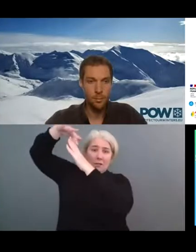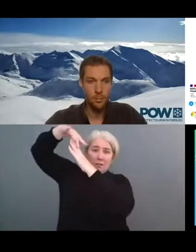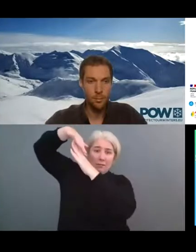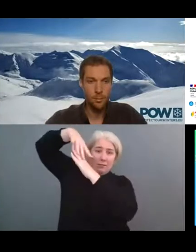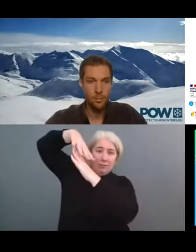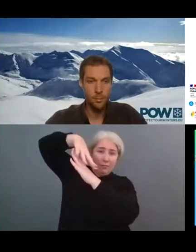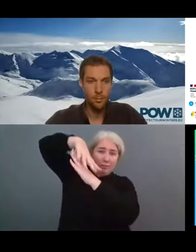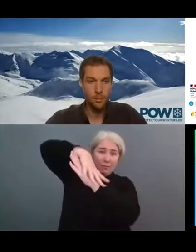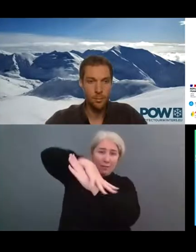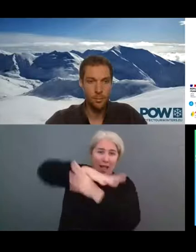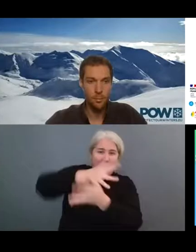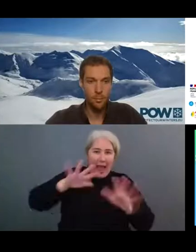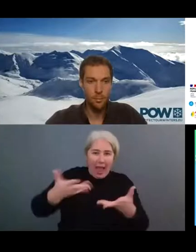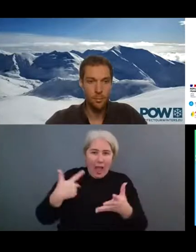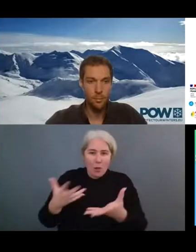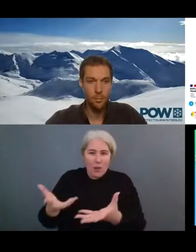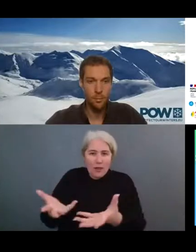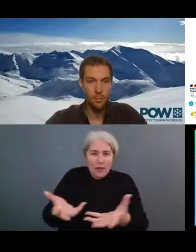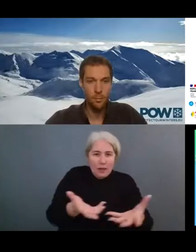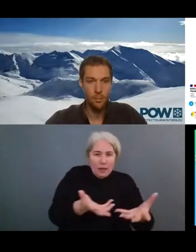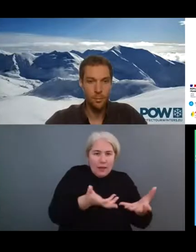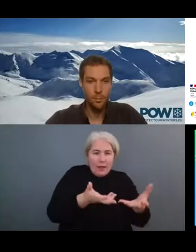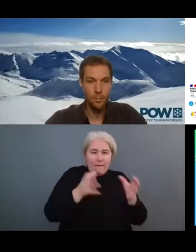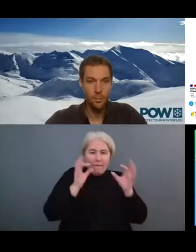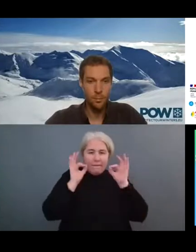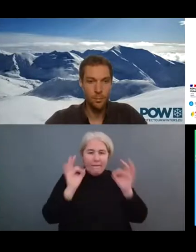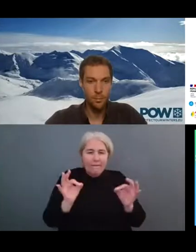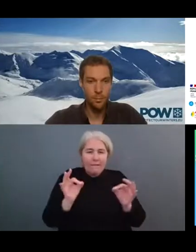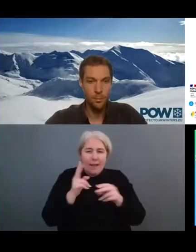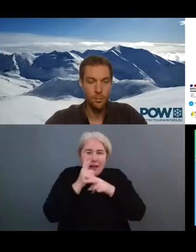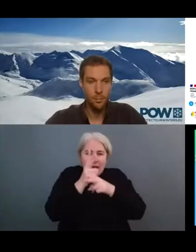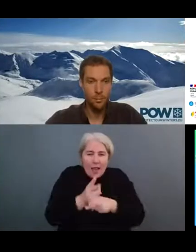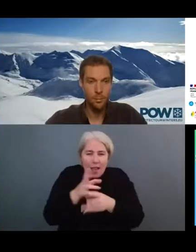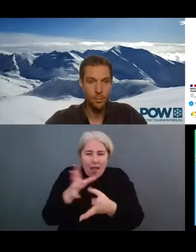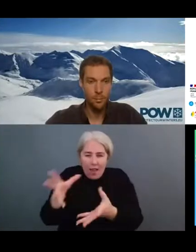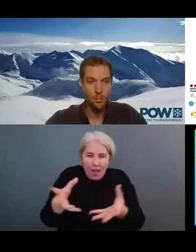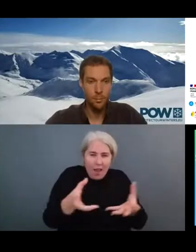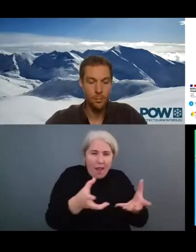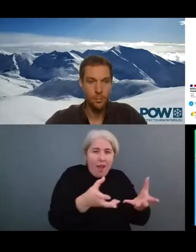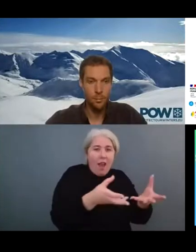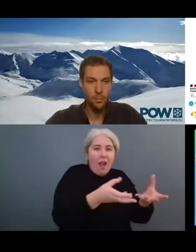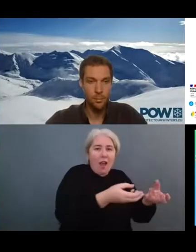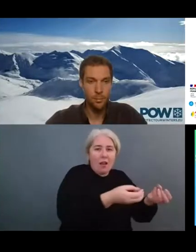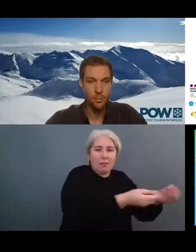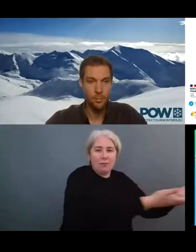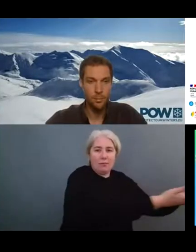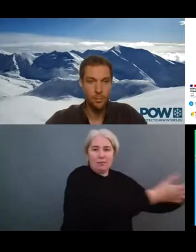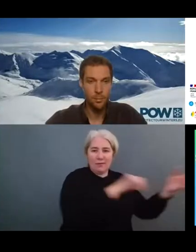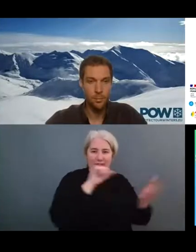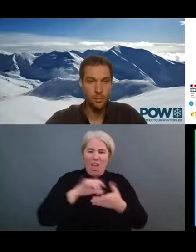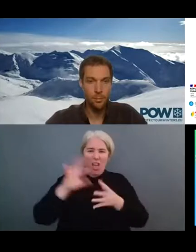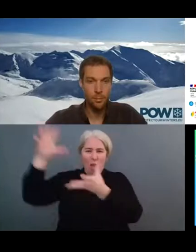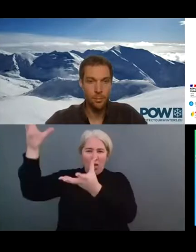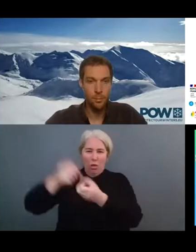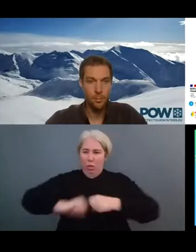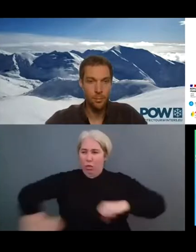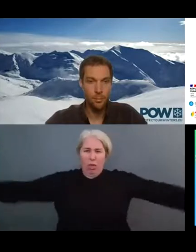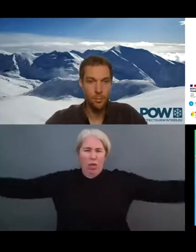un dialogue sur tout le bassin versant, de sorte à ce que tous les usages ne deviennent pas un conflit d'usages.